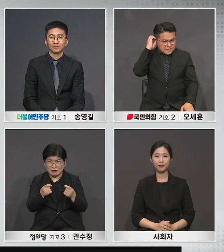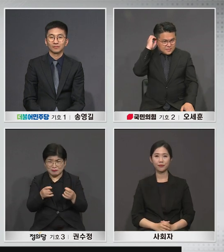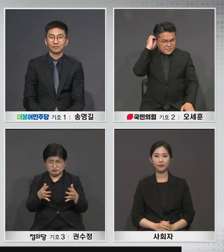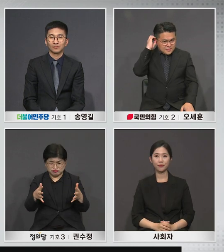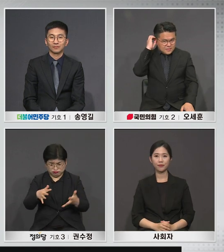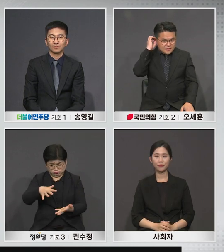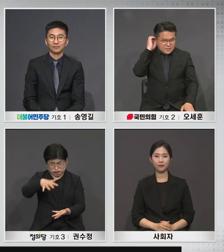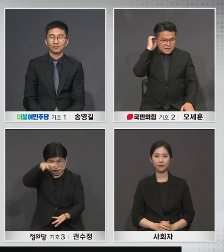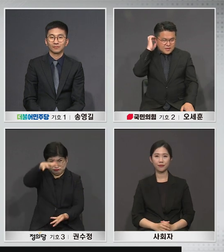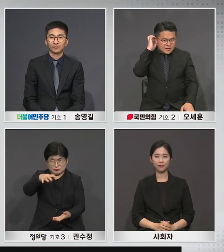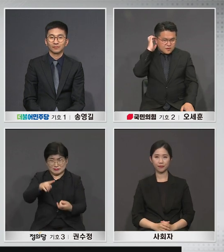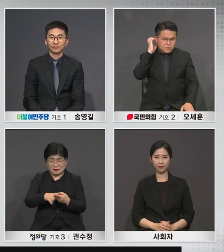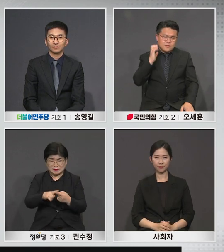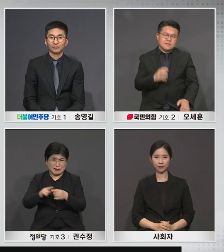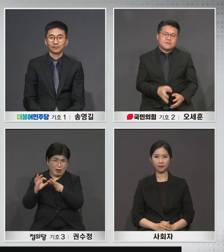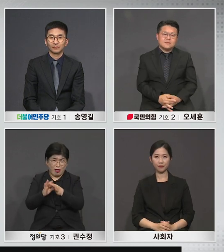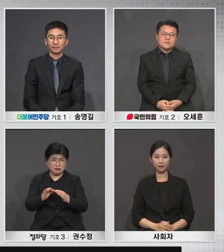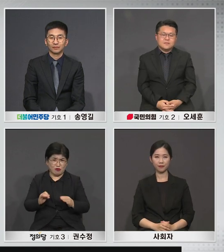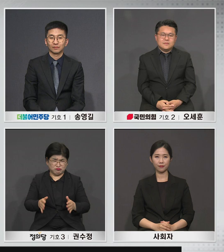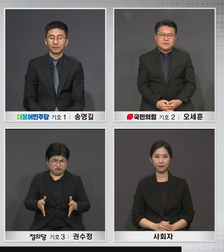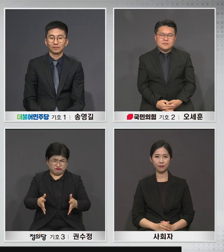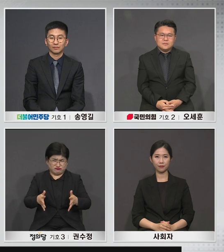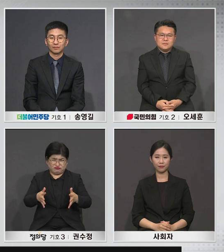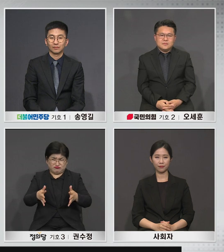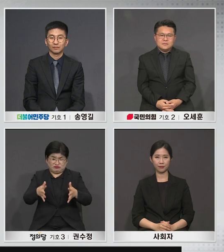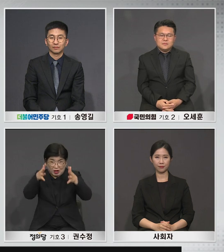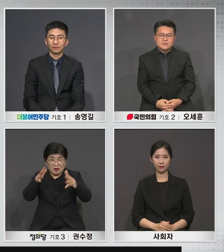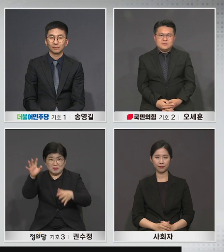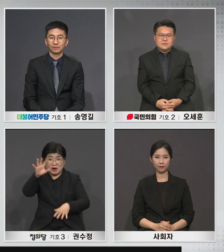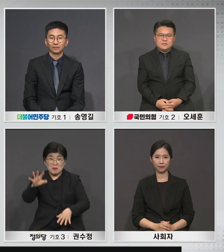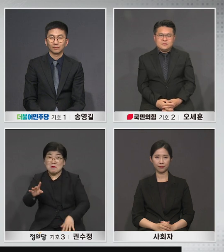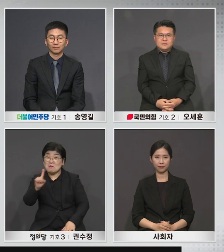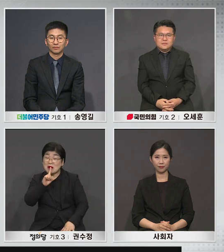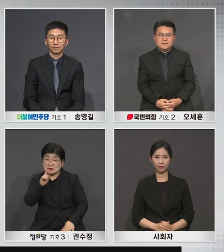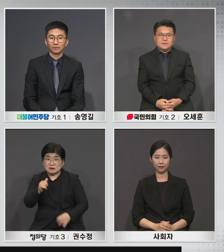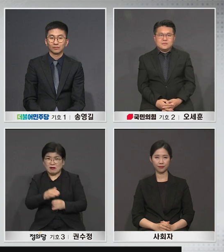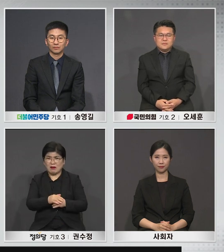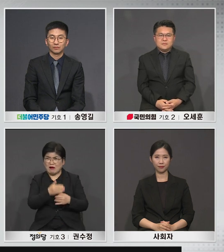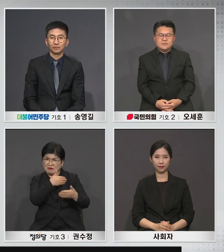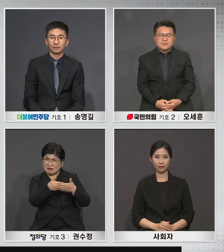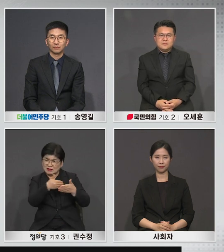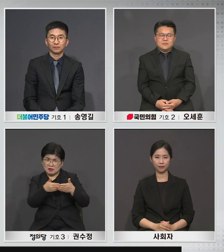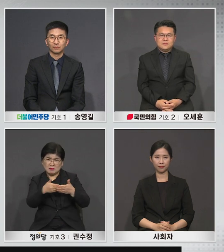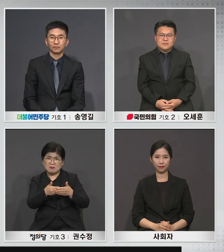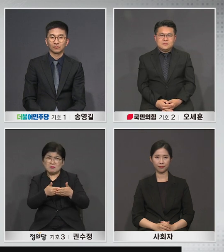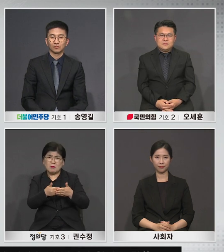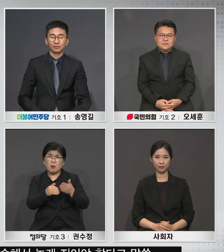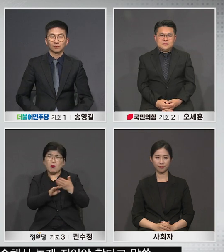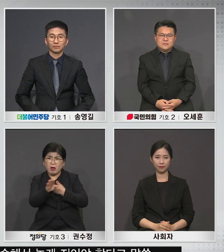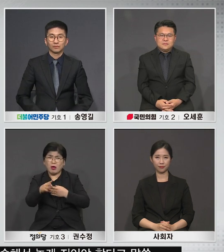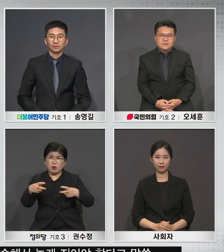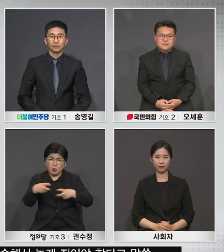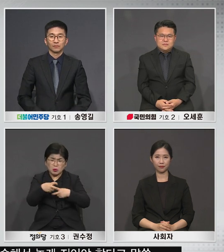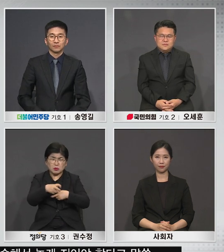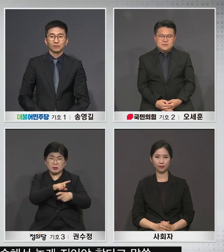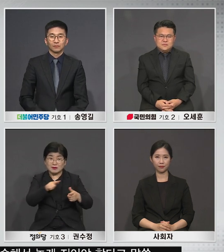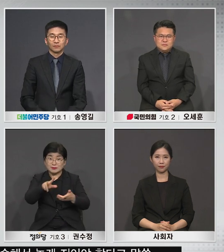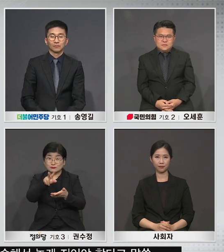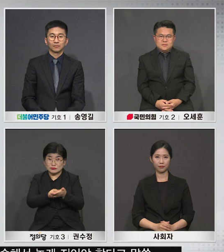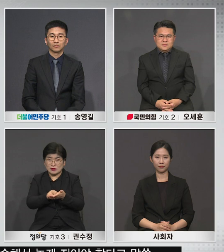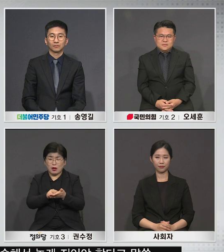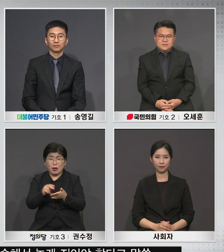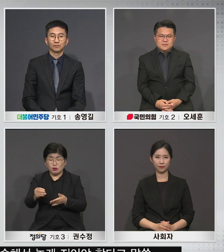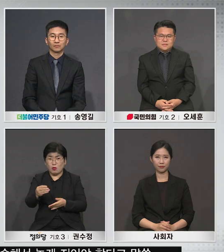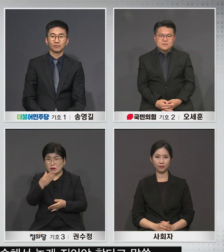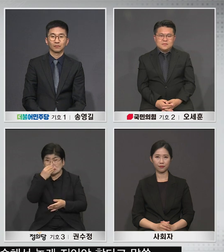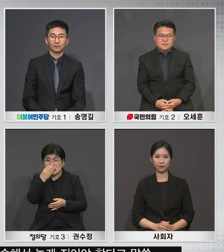관련해서 계속해서 높게 지어야 된다고 말씀하시는데요. 저는 저 그림뿐만이 아니라 거기서 발생할 교통의 문제와 생활 쓰레기의